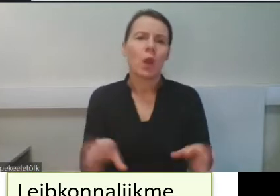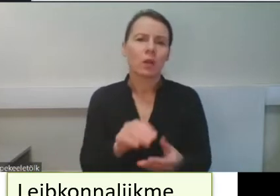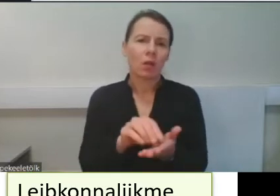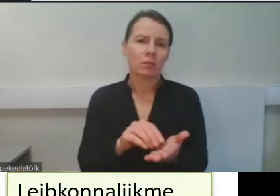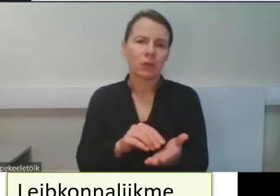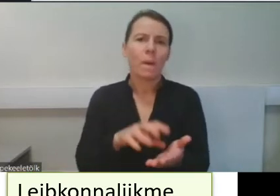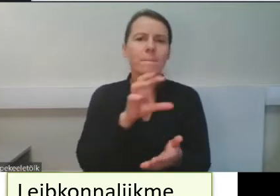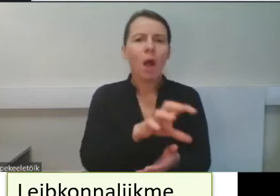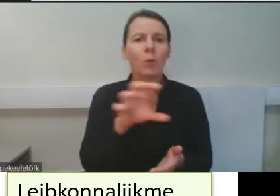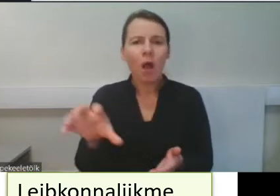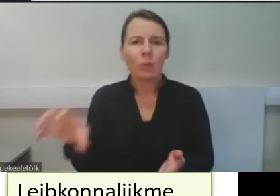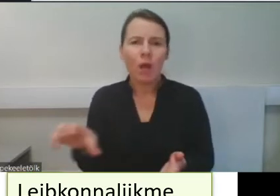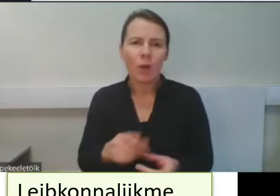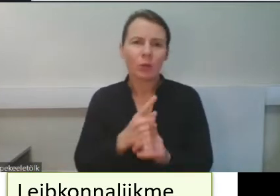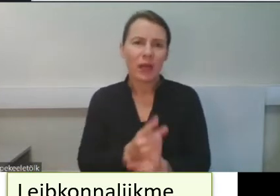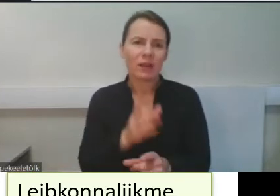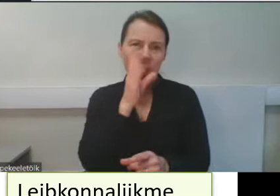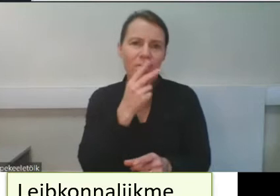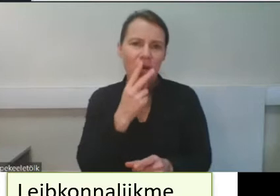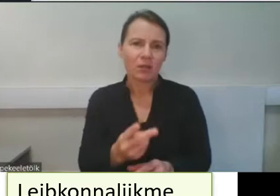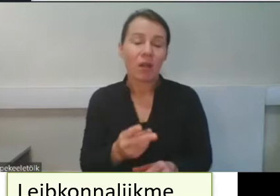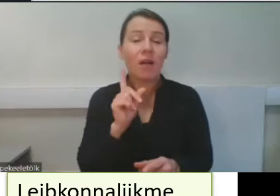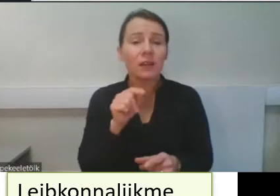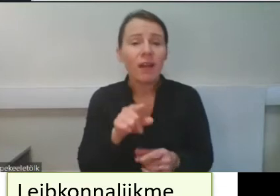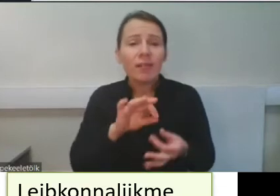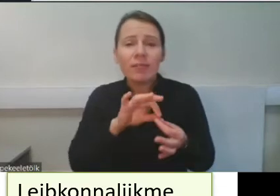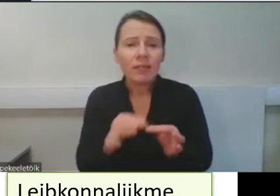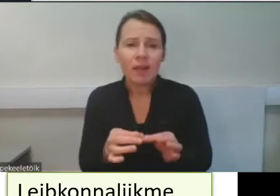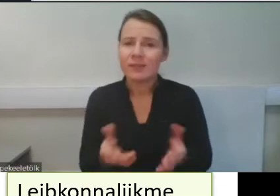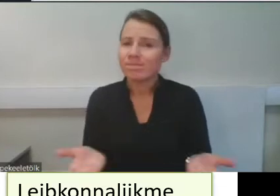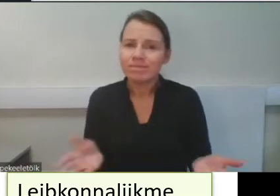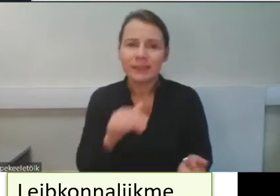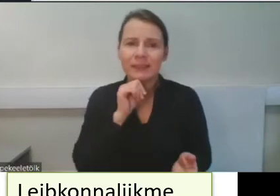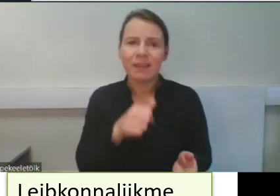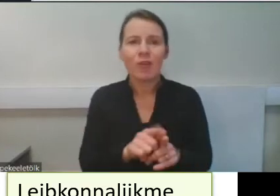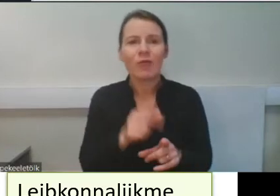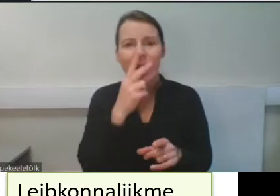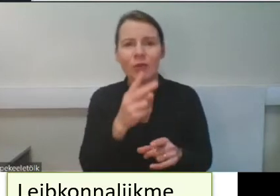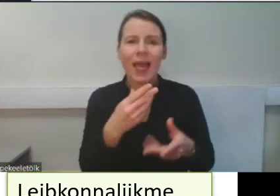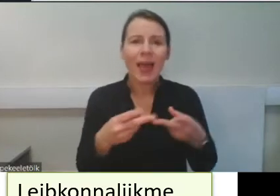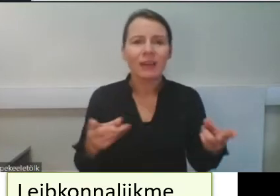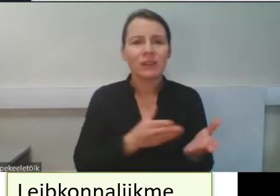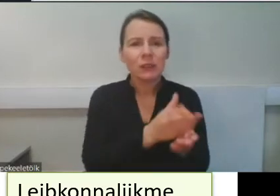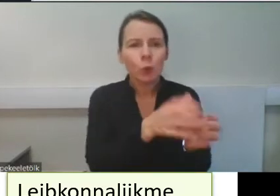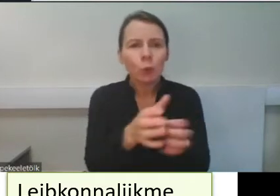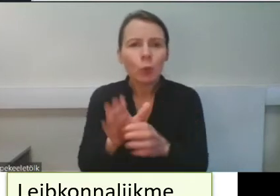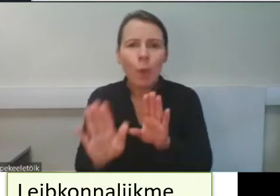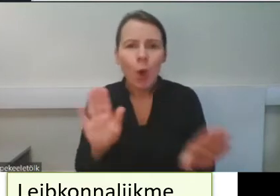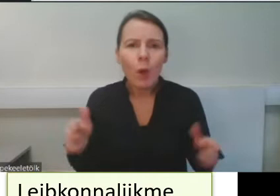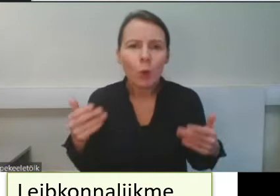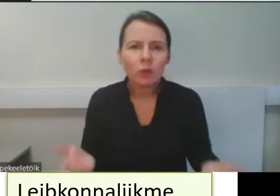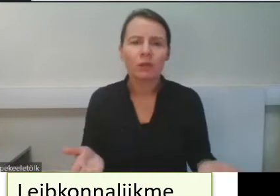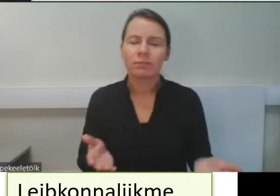kroonilise haigusega, et ka tal võib olla näiteks küsimus selles, et tal on peres veel näiteks lapsehoiu probleem